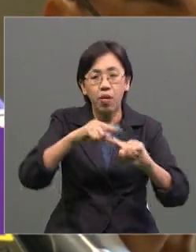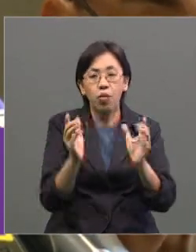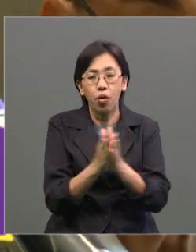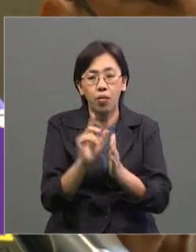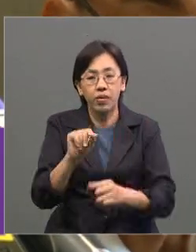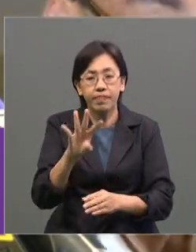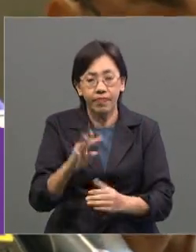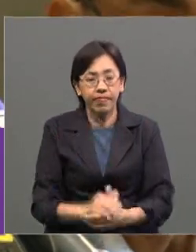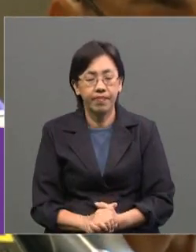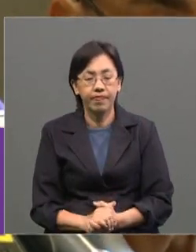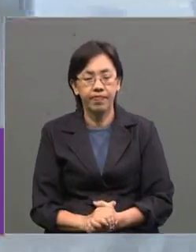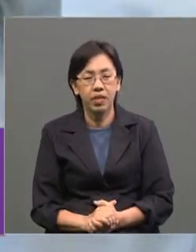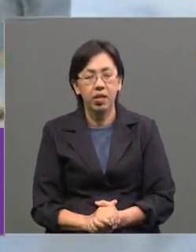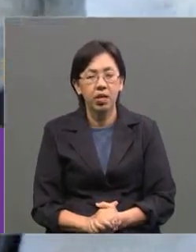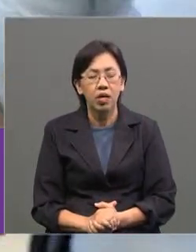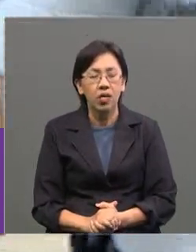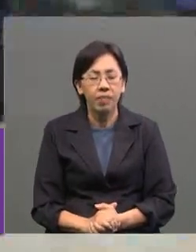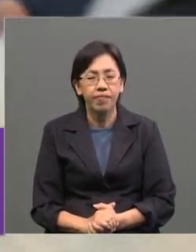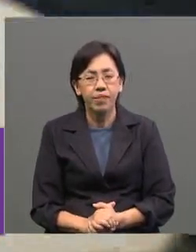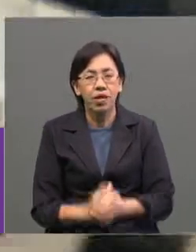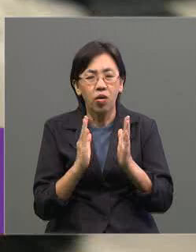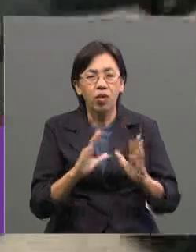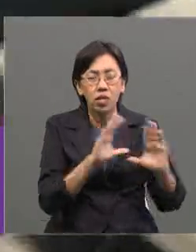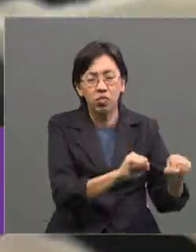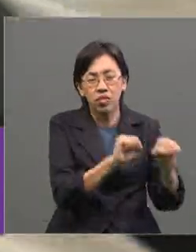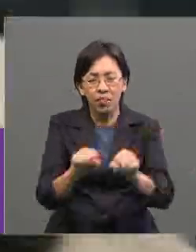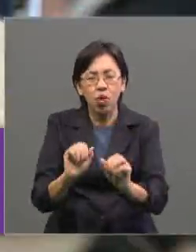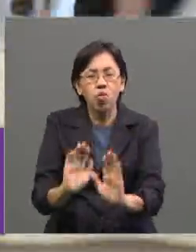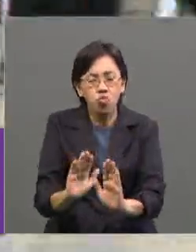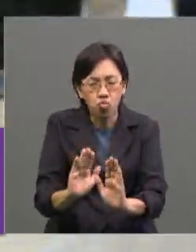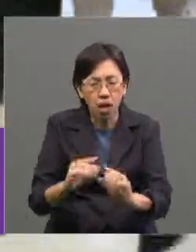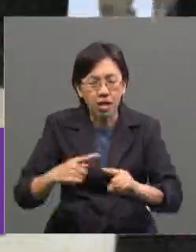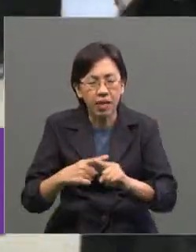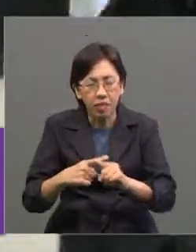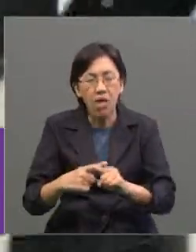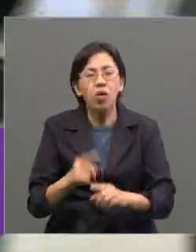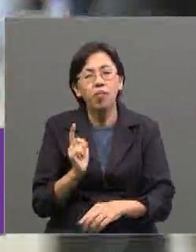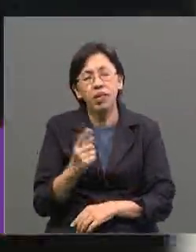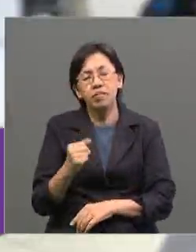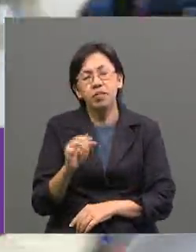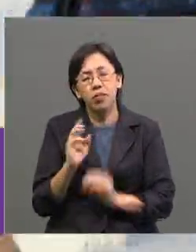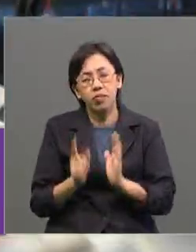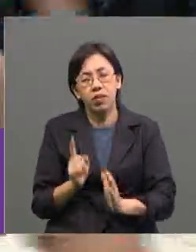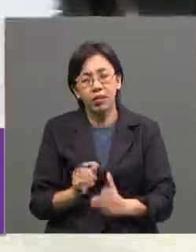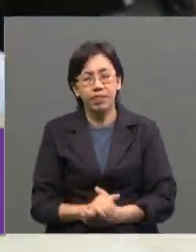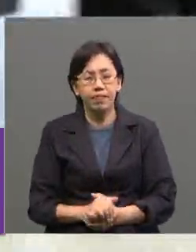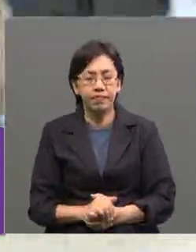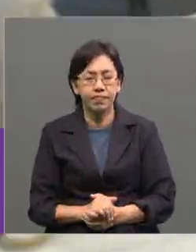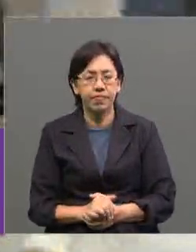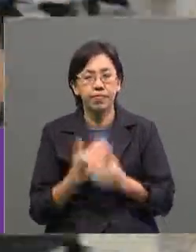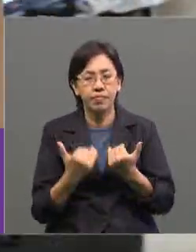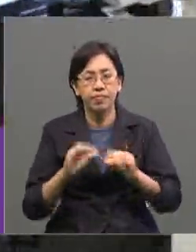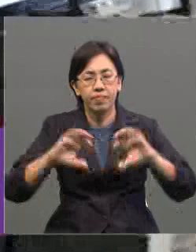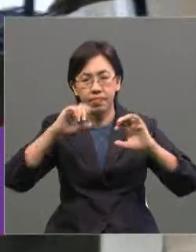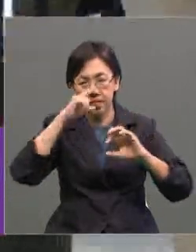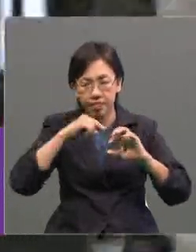ะครับขณะที่ผู้ถูกจับเป็นตัวประกันและผู้ที่ได้รับบาดเจ็บก็ยังอยู่ที่16คนเท่าเดิมนายกรัฐมนตรียืนยันนะครับว่ารัฐบ